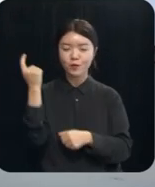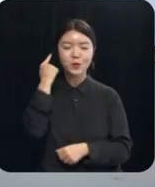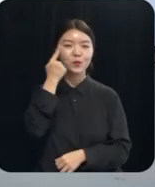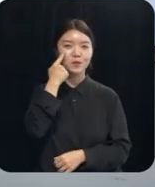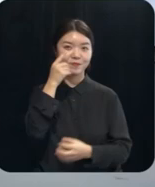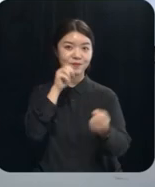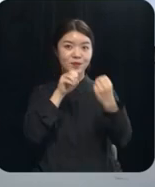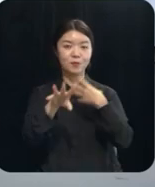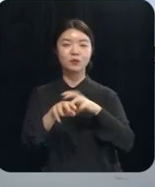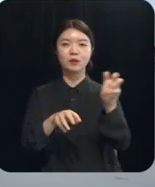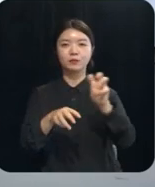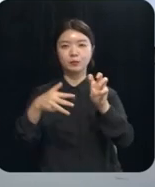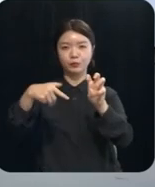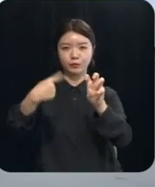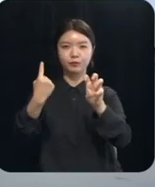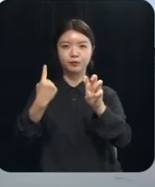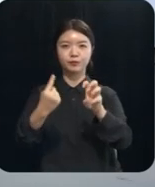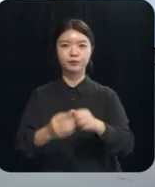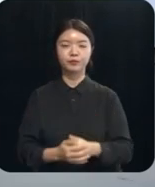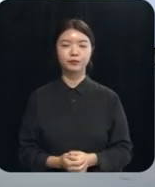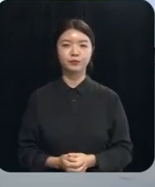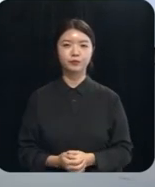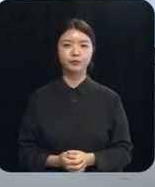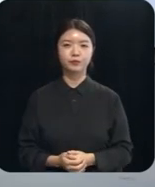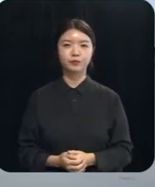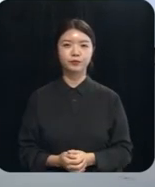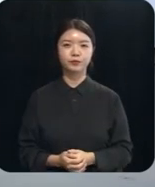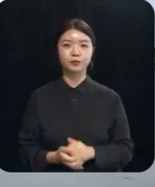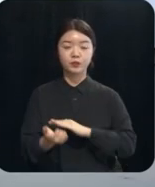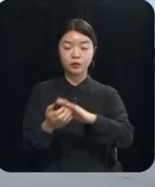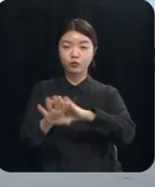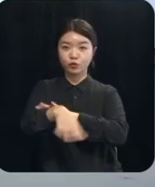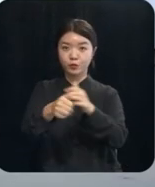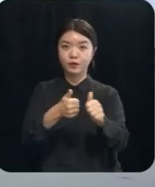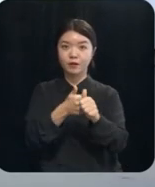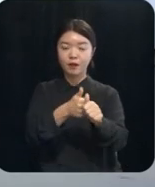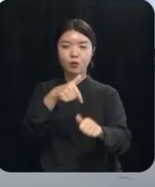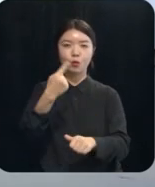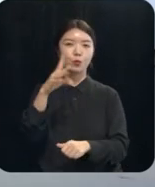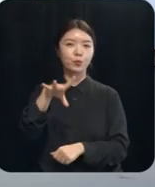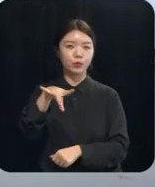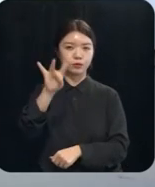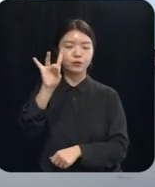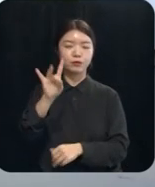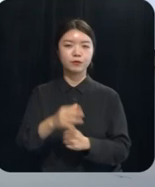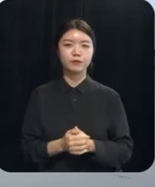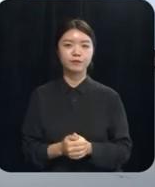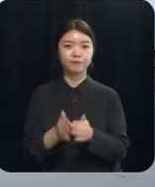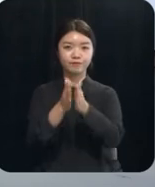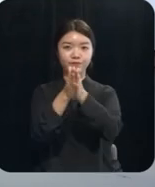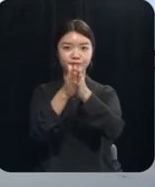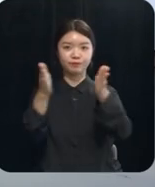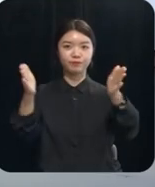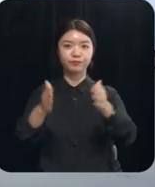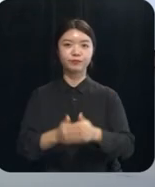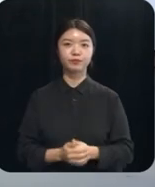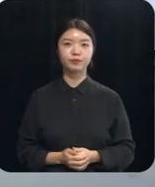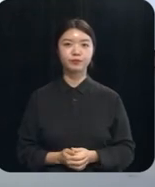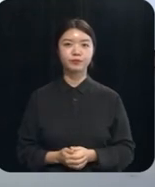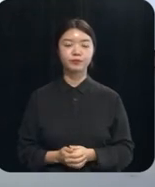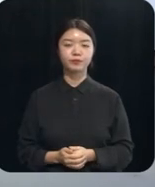답변 시간은 30초입니다. 사전 추첨에 따라서 고기철 후보부터 시작을